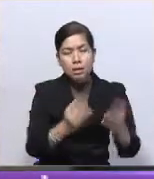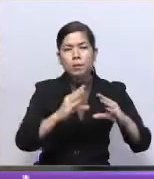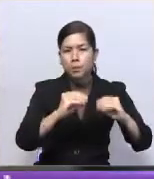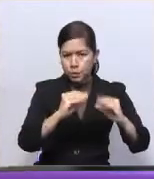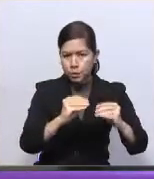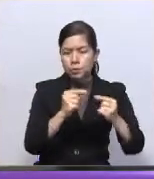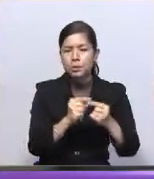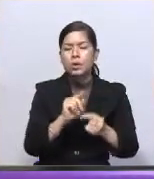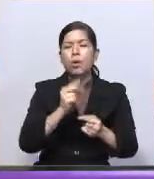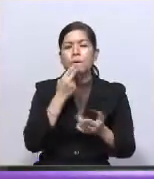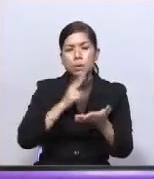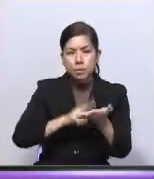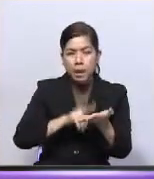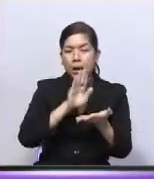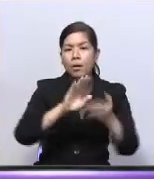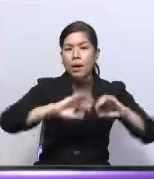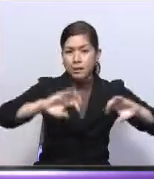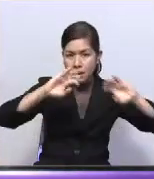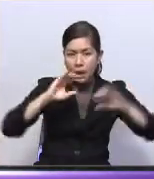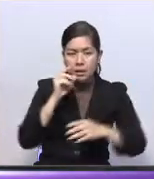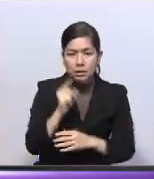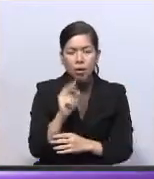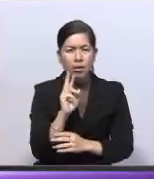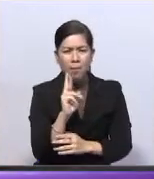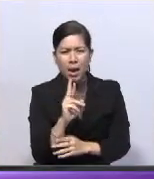เป็นหนังสือราชการเนี่ยจะต้องระมัดระวังในการใช้คำ